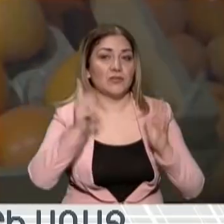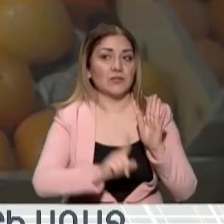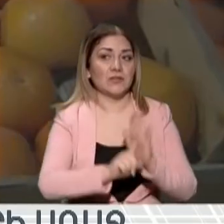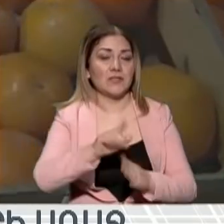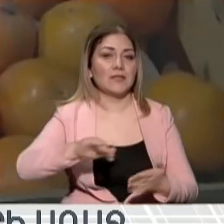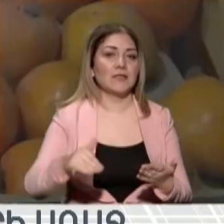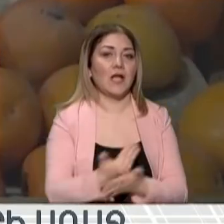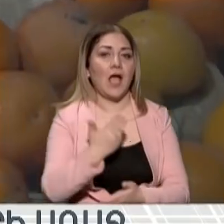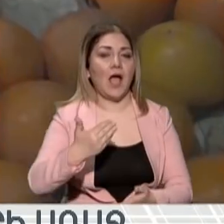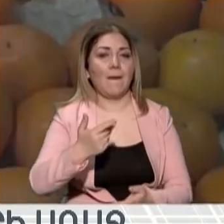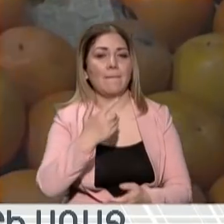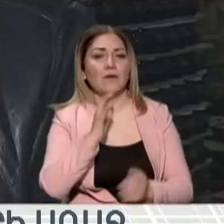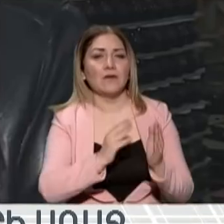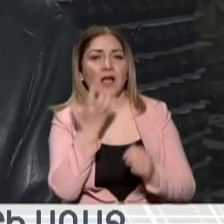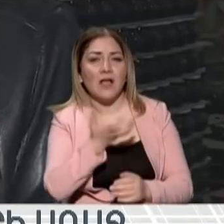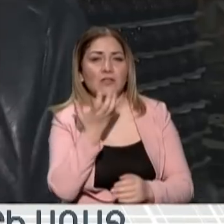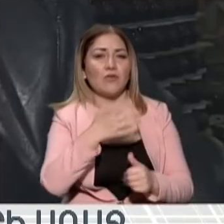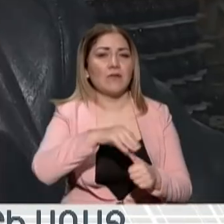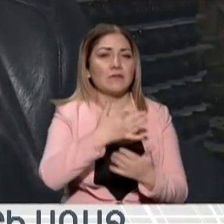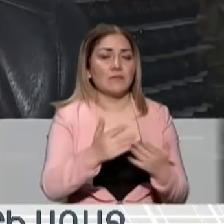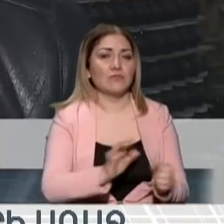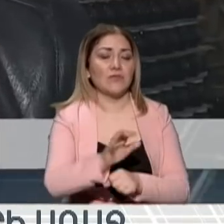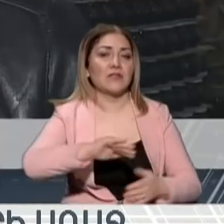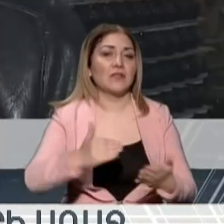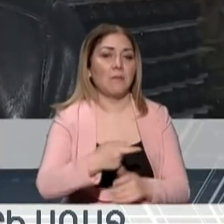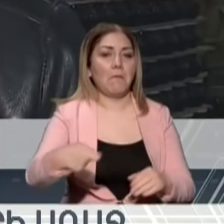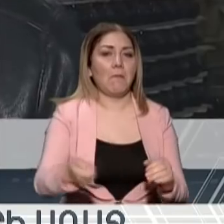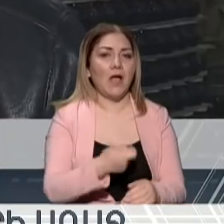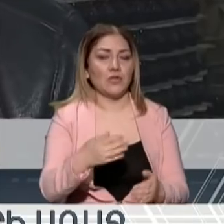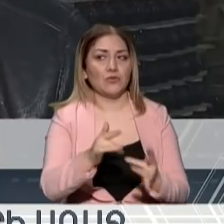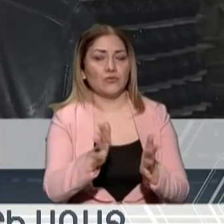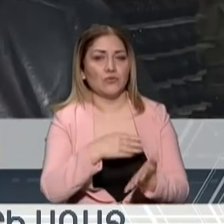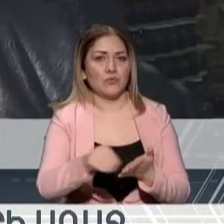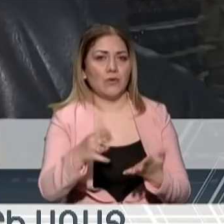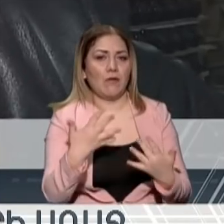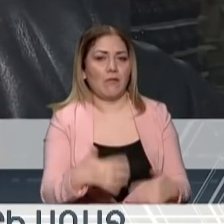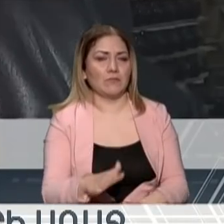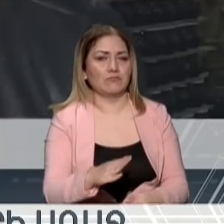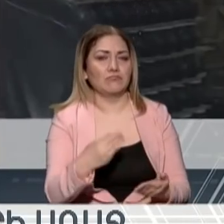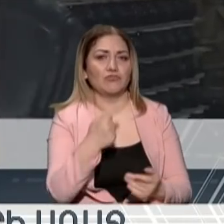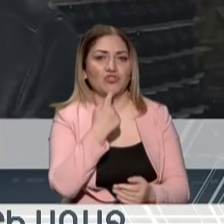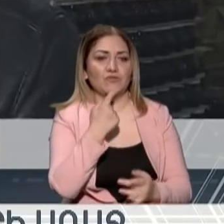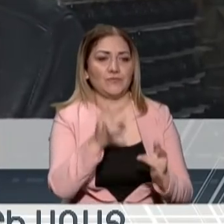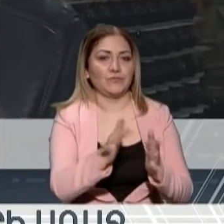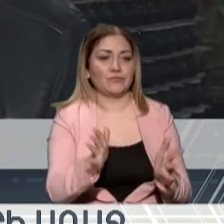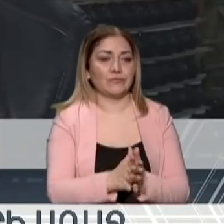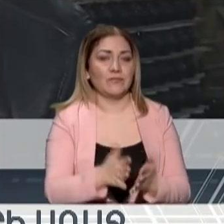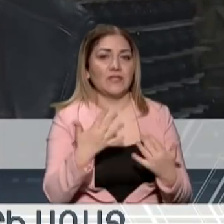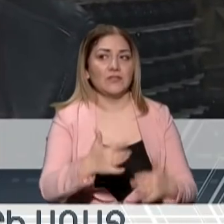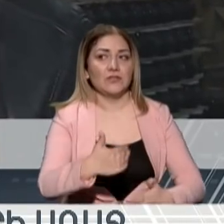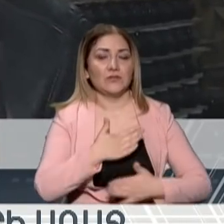սկսել են թարմ միրգ արտահանել։ Հիմա թարմ միրգի իրացումը ավելի ակտիվացել է, հատկապես